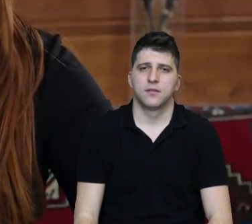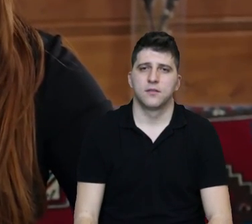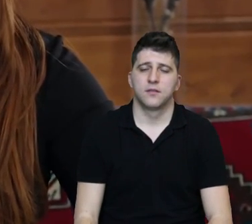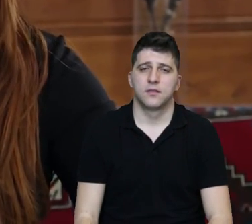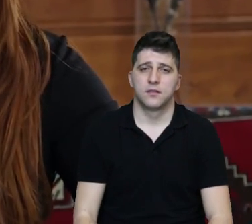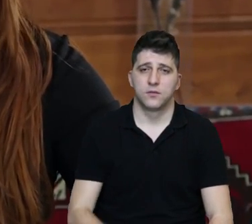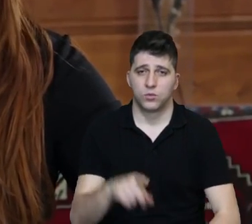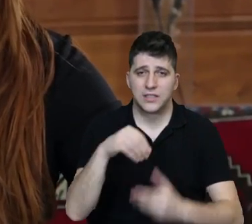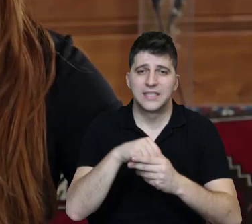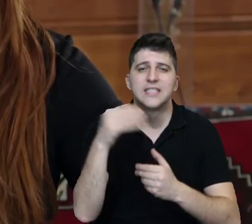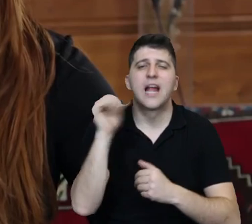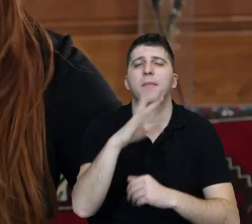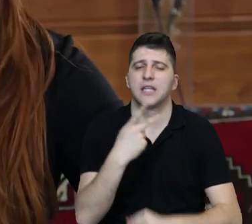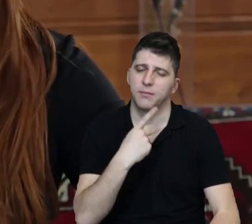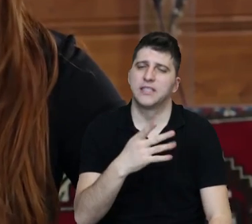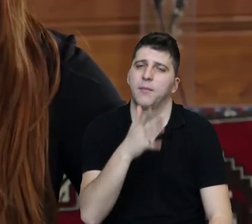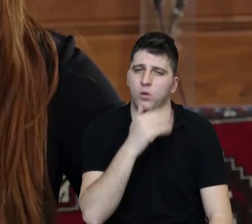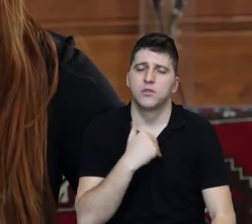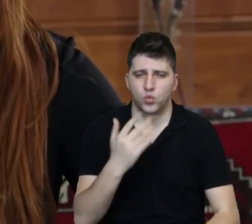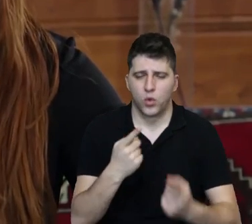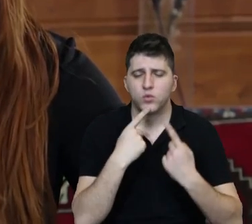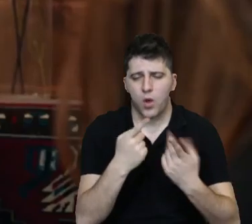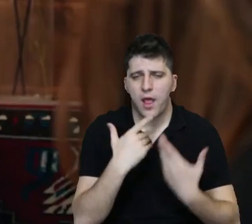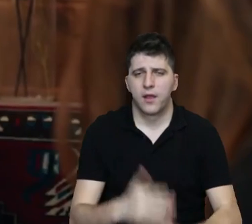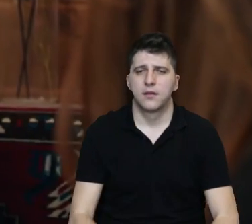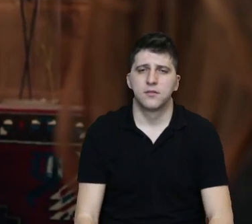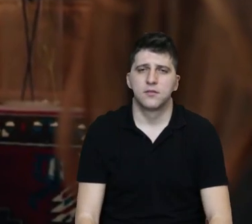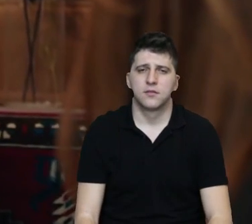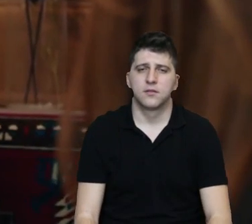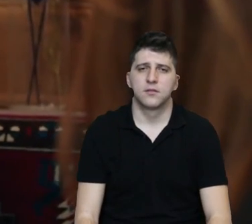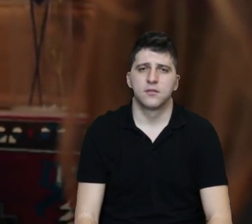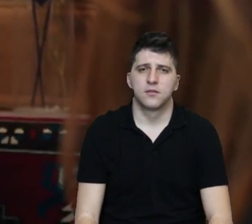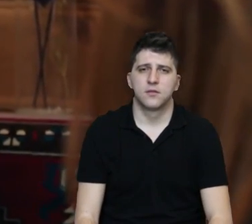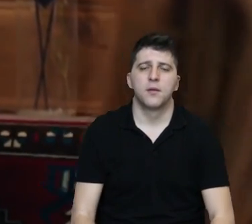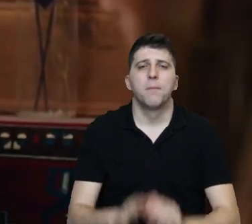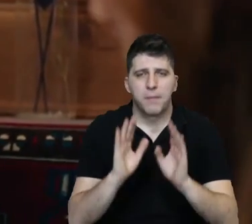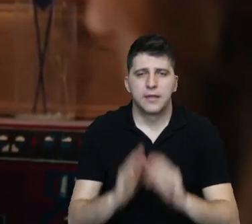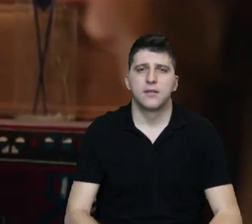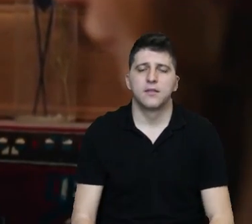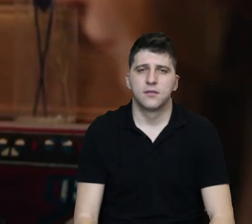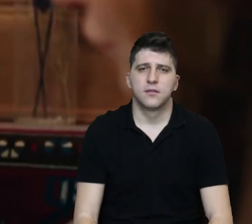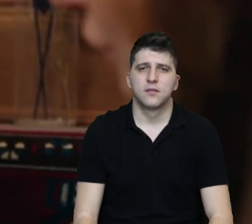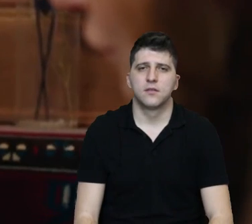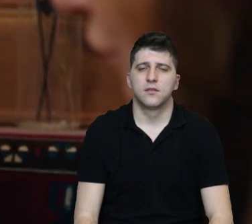Bunun için gelmediğini ikimiz de biliyoruz. Hadi ne söyleyeceksen söyle. Peki.